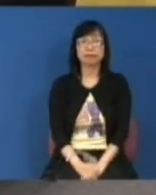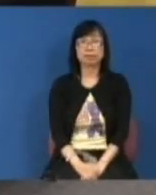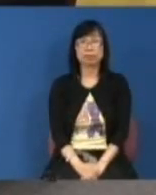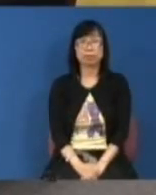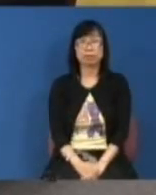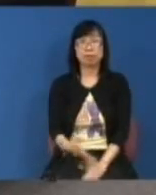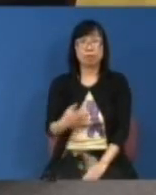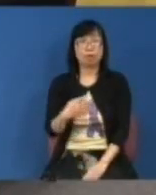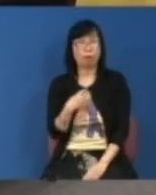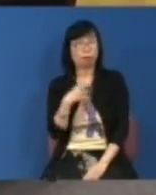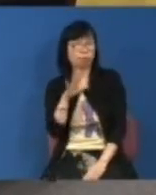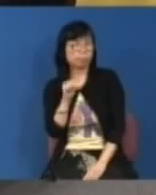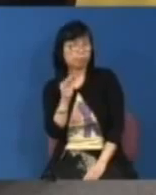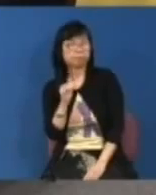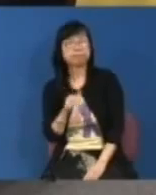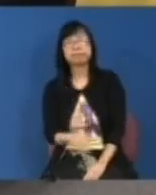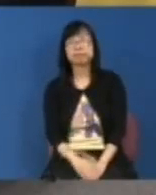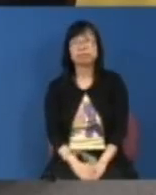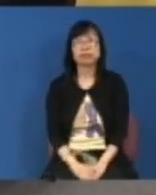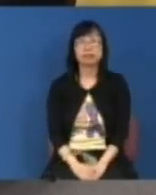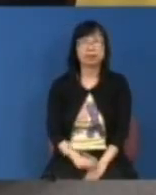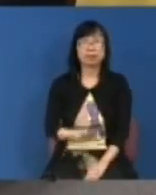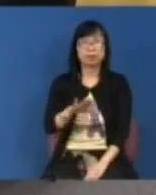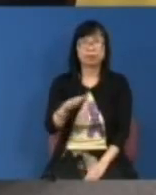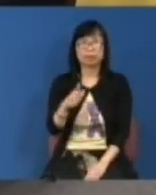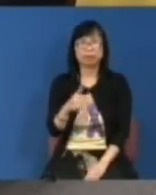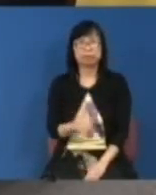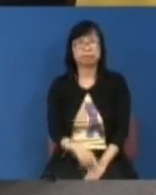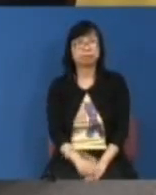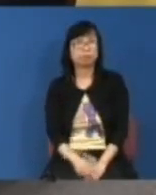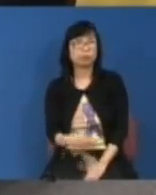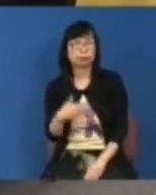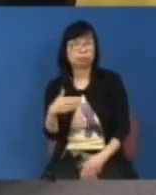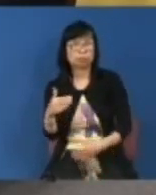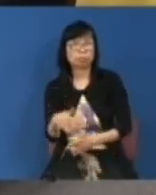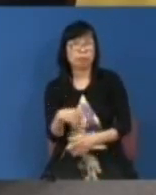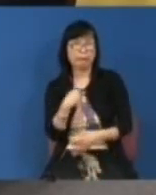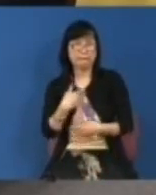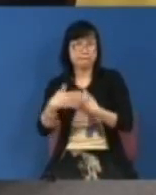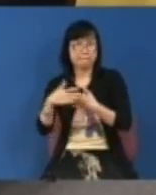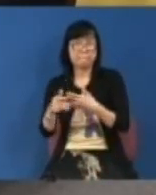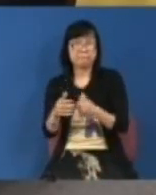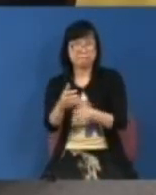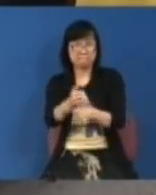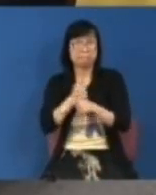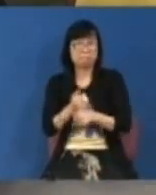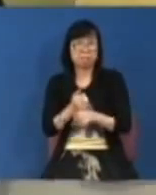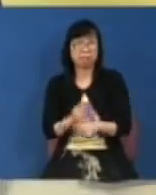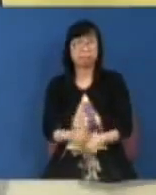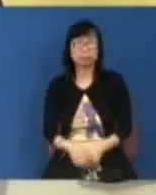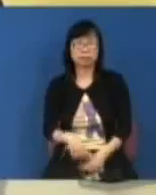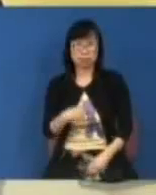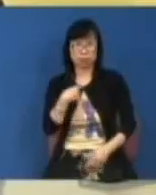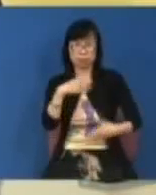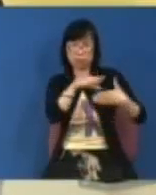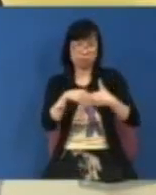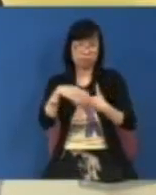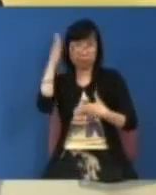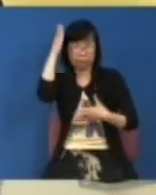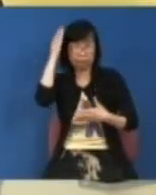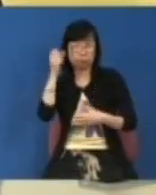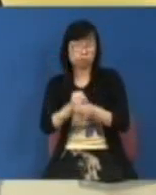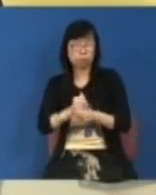我覺得都可能是，但你要出好像馬丁路德金那樣被人拉才行，你要帶頭做這件事就沒有這